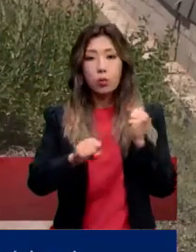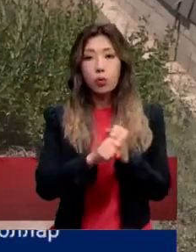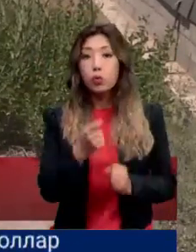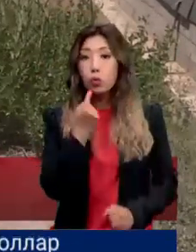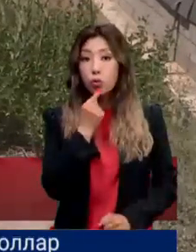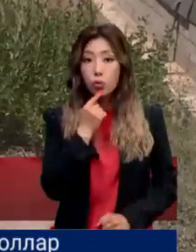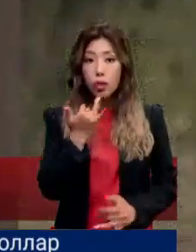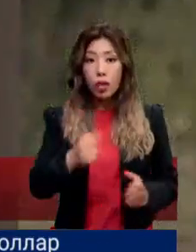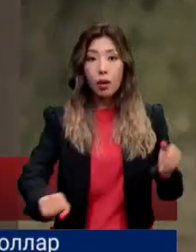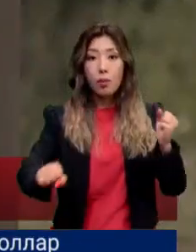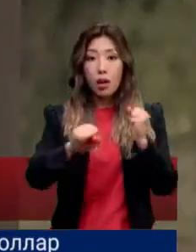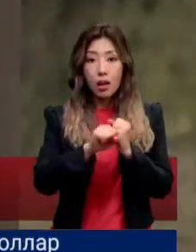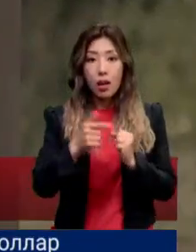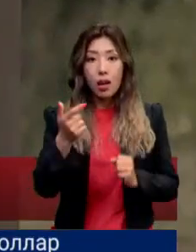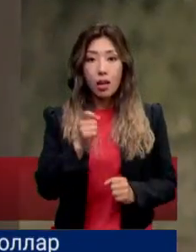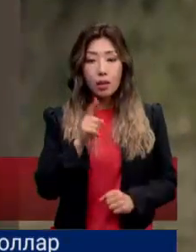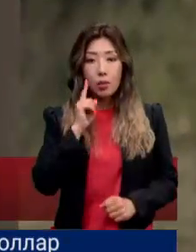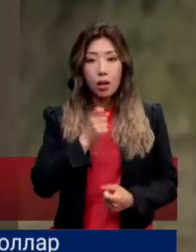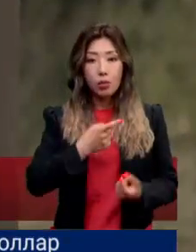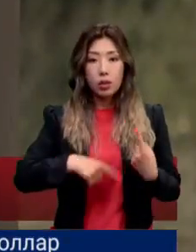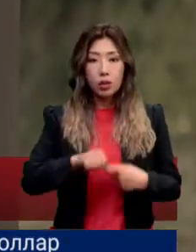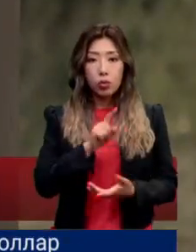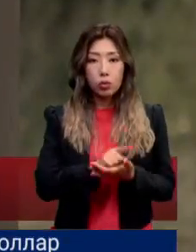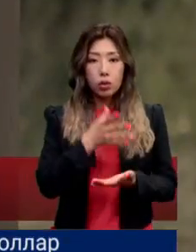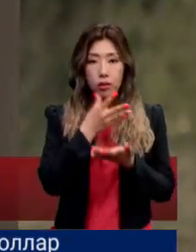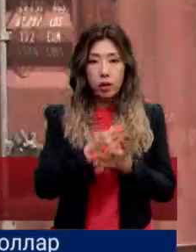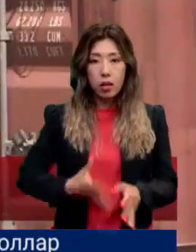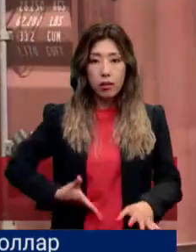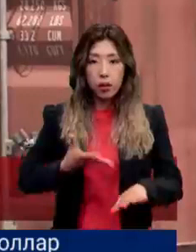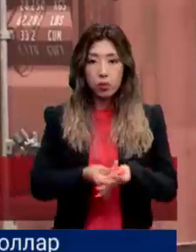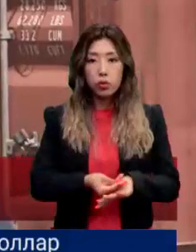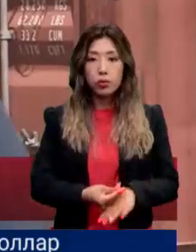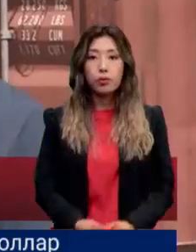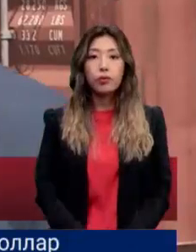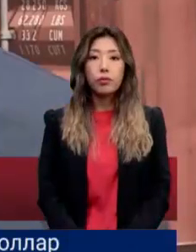вот подвести к своему цеху газ бизнесмены должны своими силами.